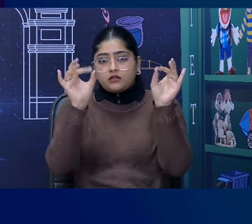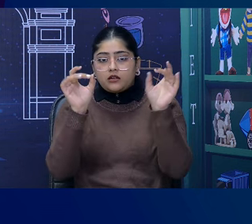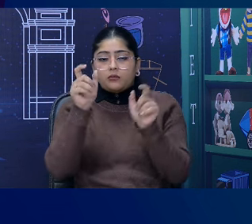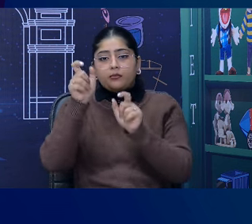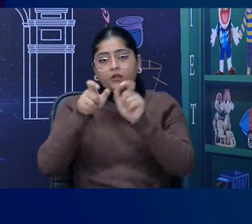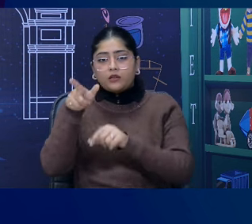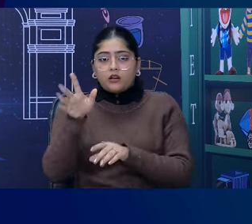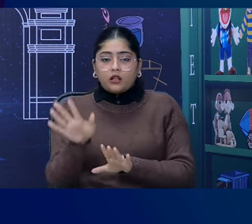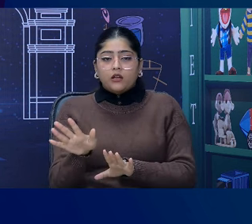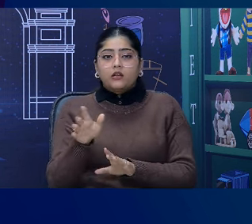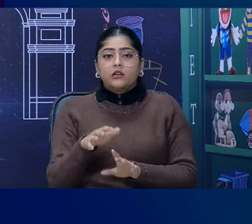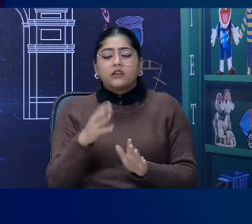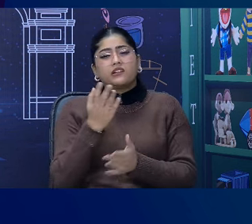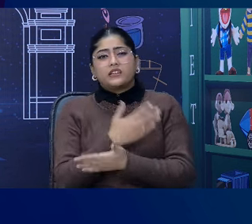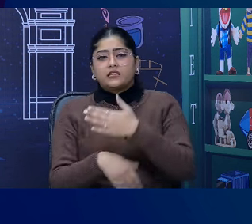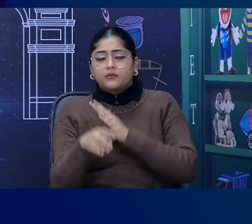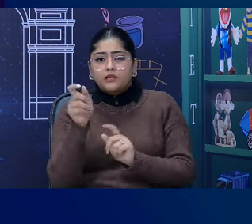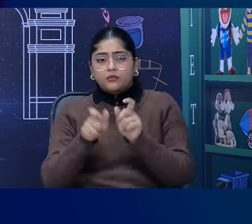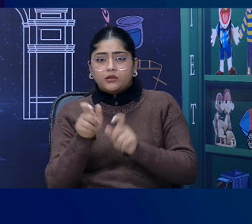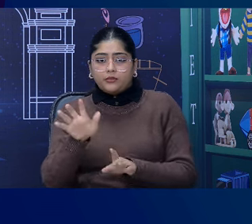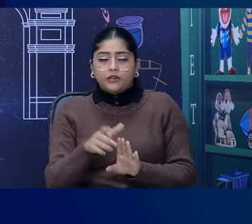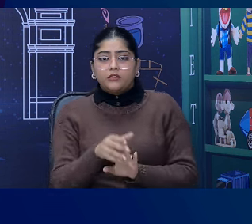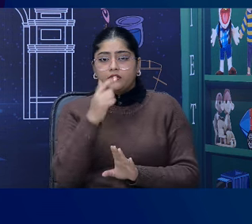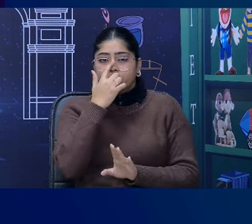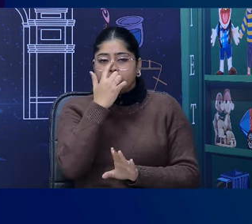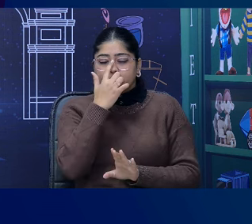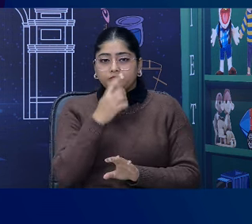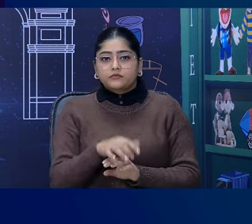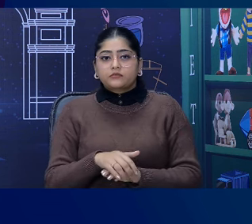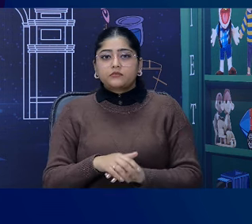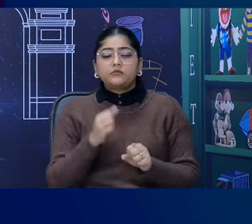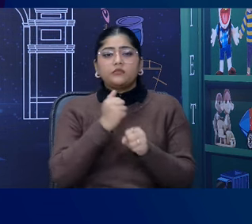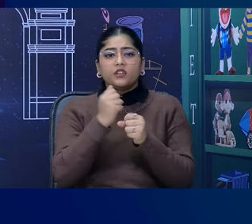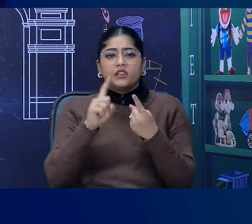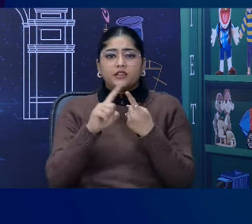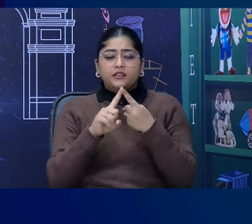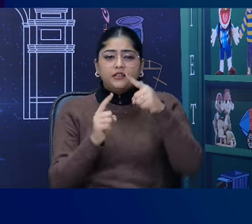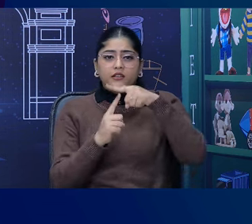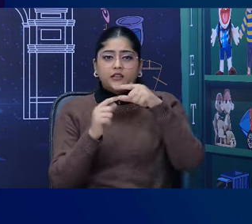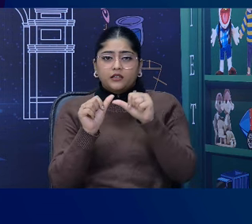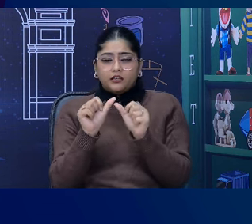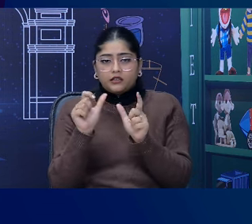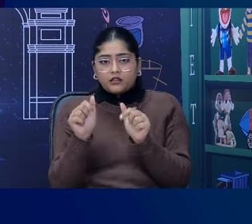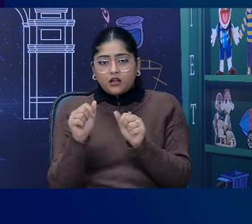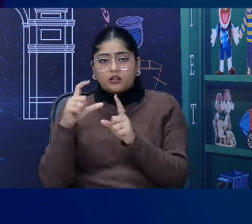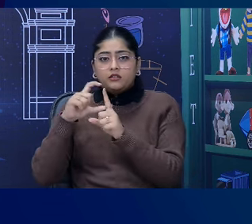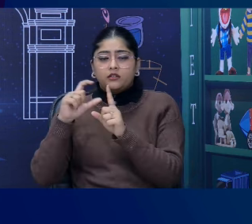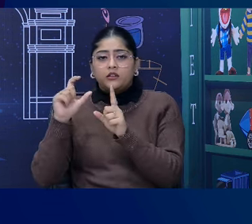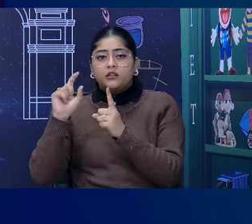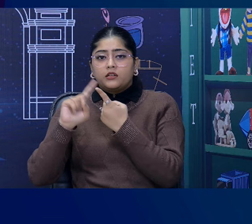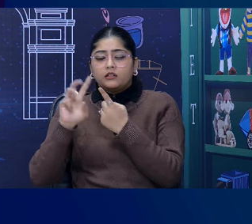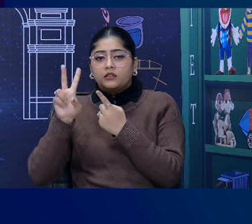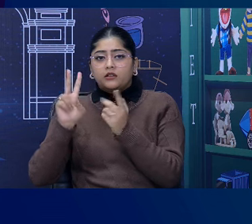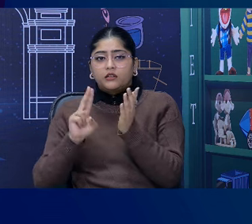जो अगे अभी हमें हमारे एक रहे हैं गीता देवी है शायद उनका नाम आर्चर है जिनके